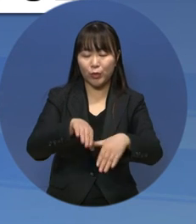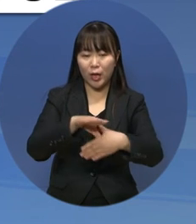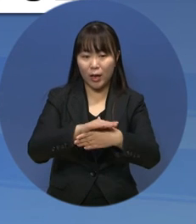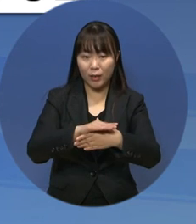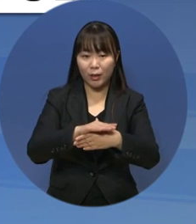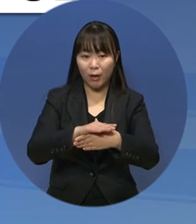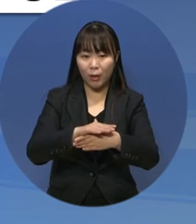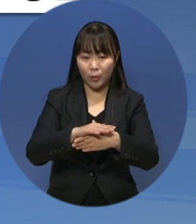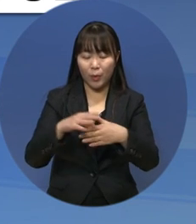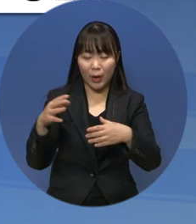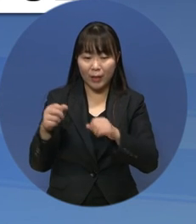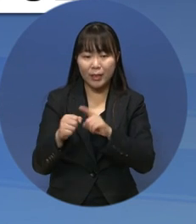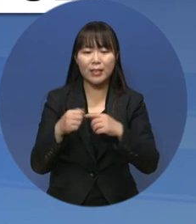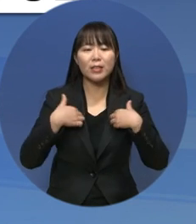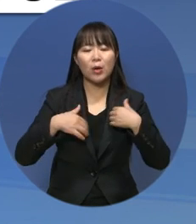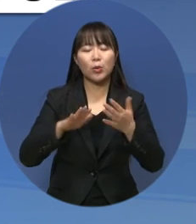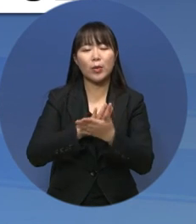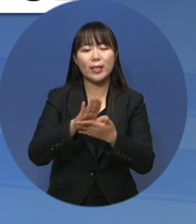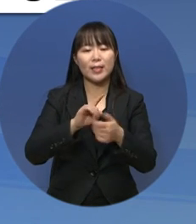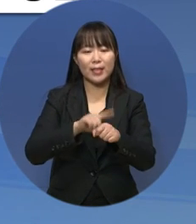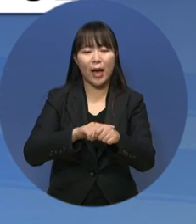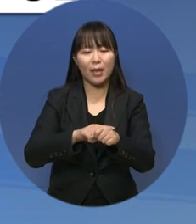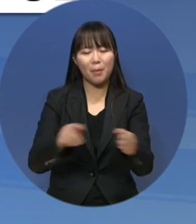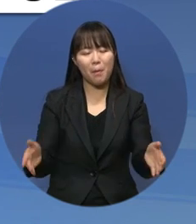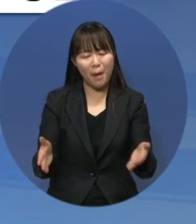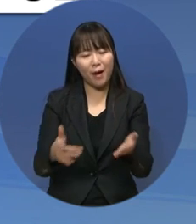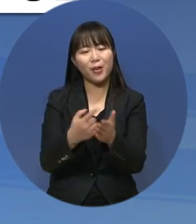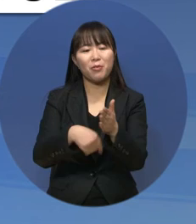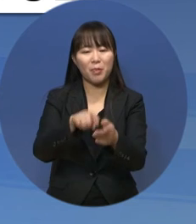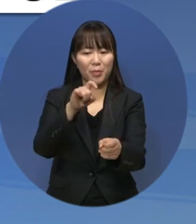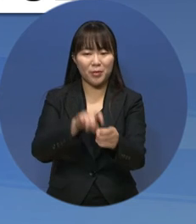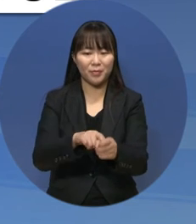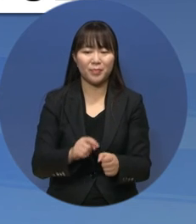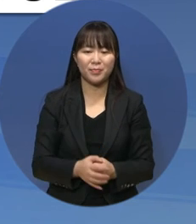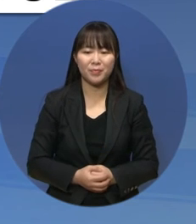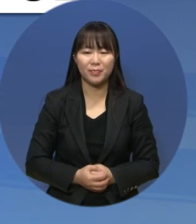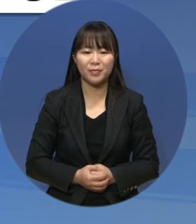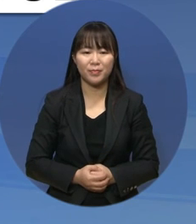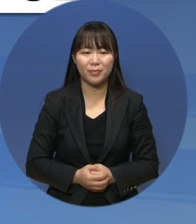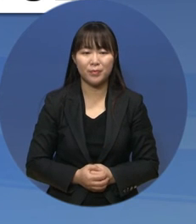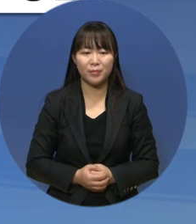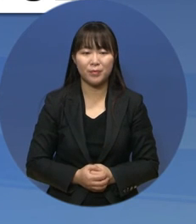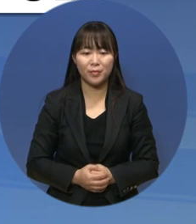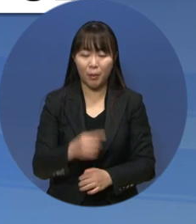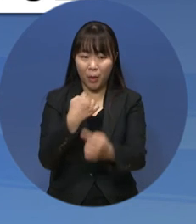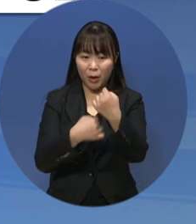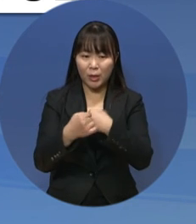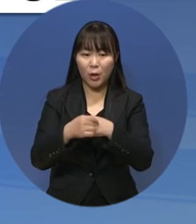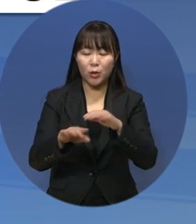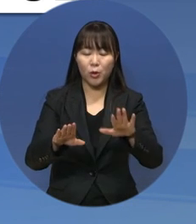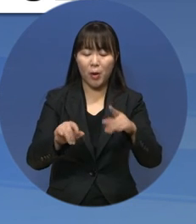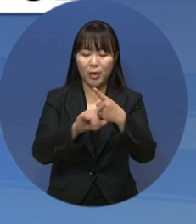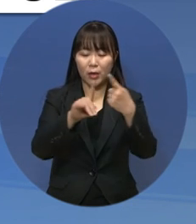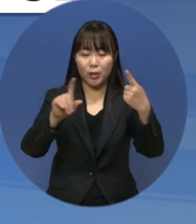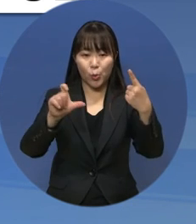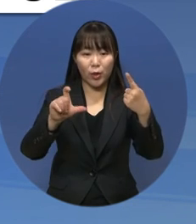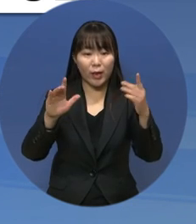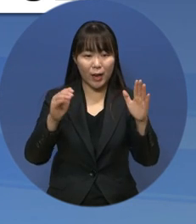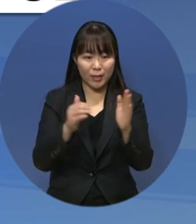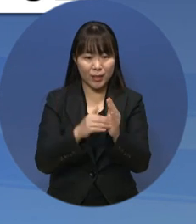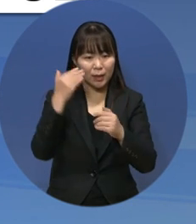하는 즐거운 놀이 시간을 장려하기 위해 마련됐습니다 공모 접수는 오는 15일까지 며